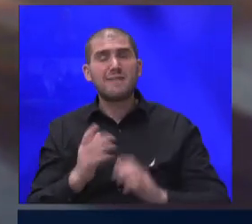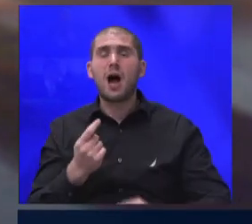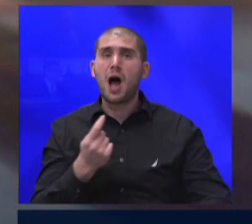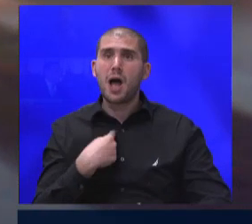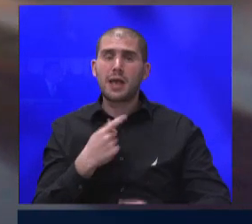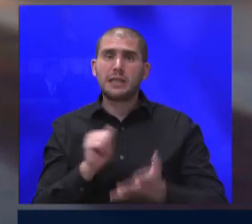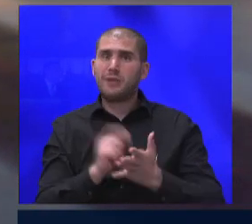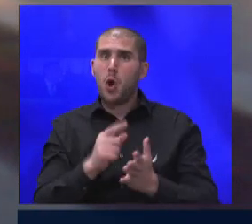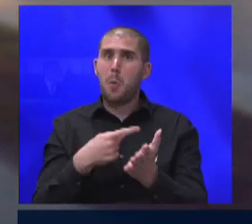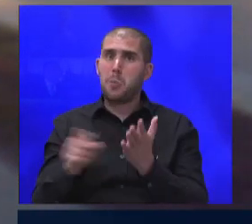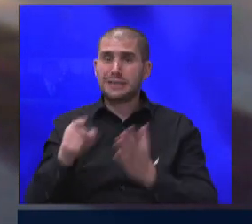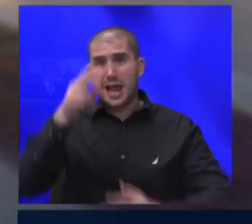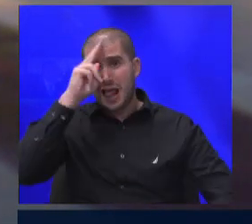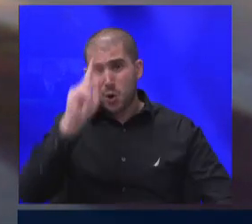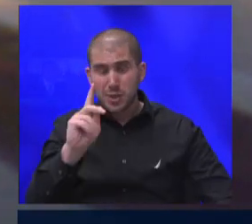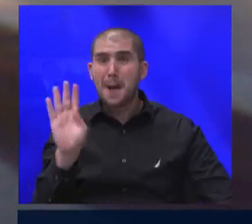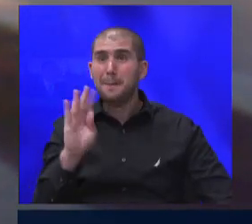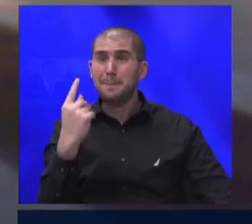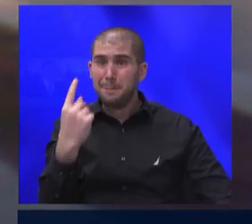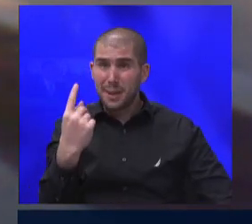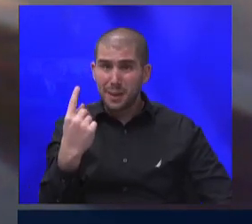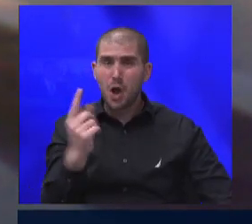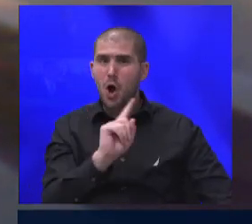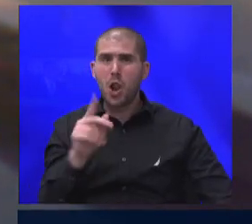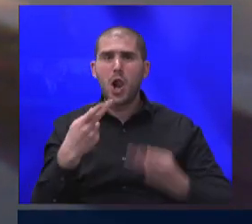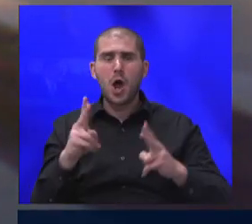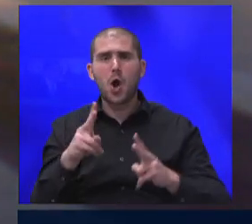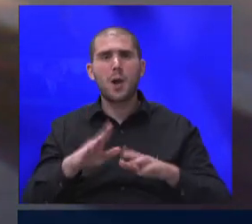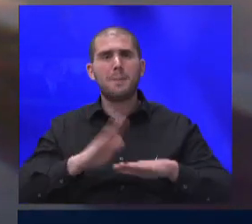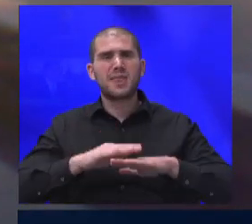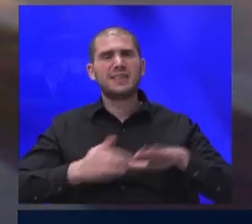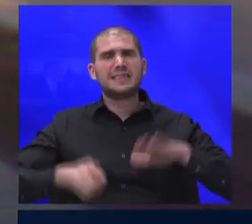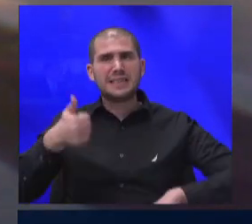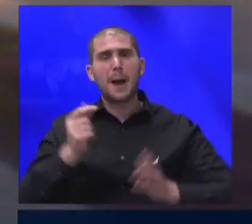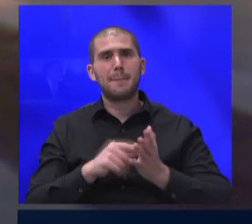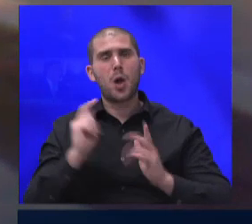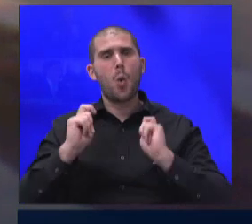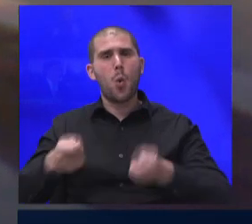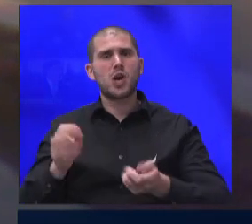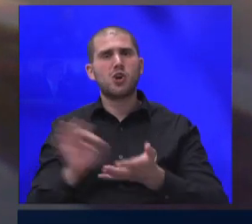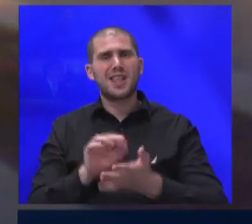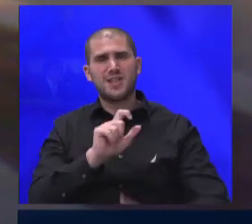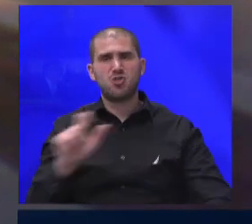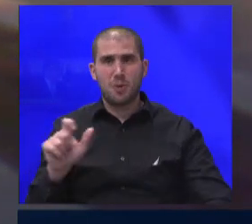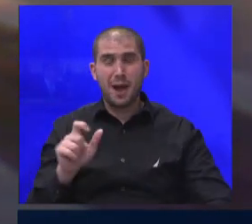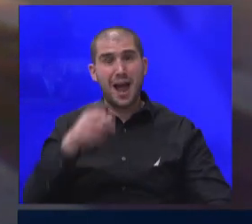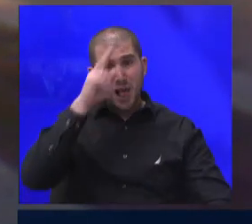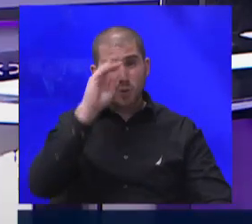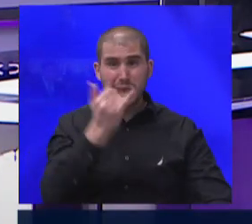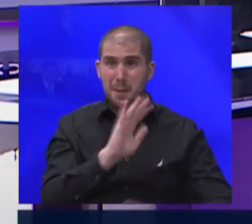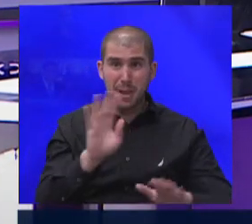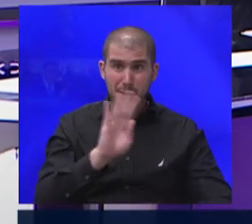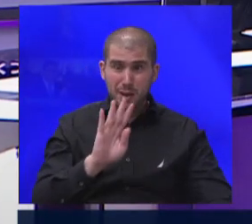הליכוד. נתניהו איננו יכול לכהן כשר, מאחר שהוגש נגדו כתב אישום. הליכוד כן, בלי נתניהו בראשותו. לא,